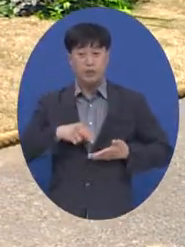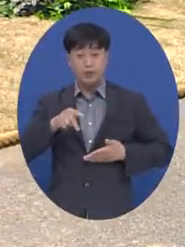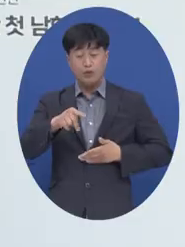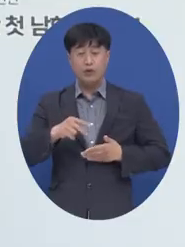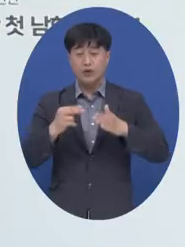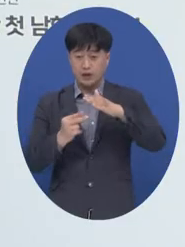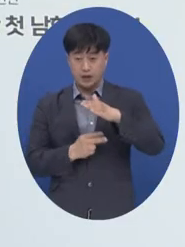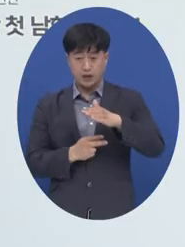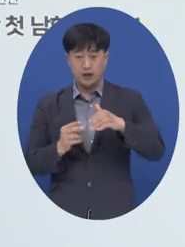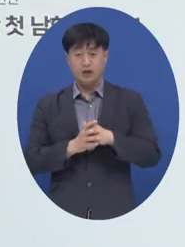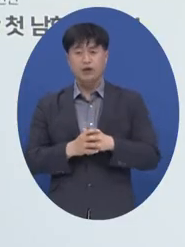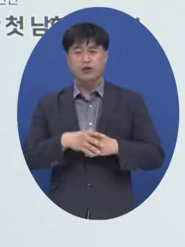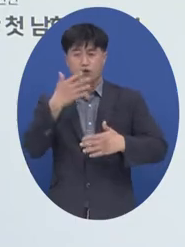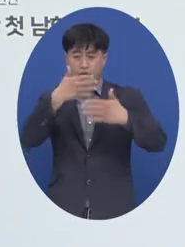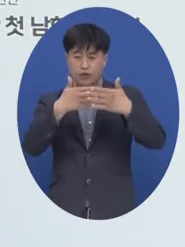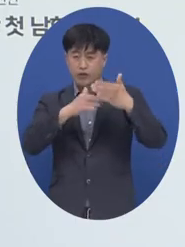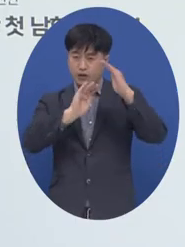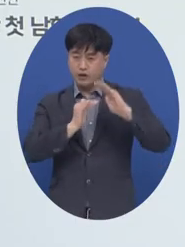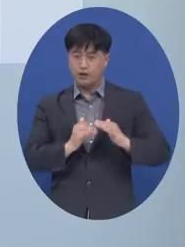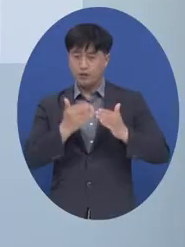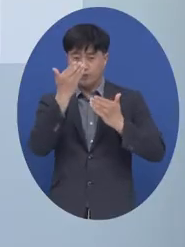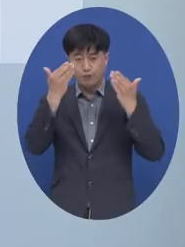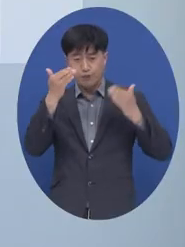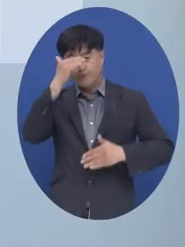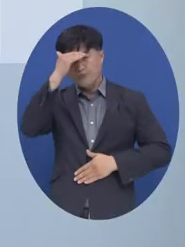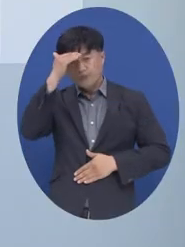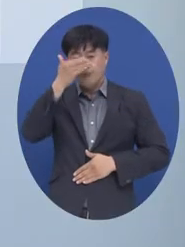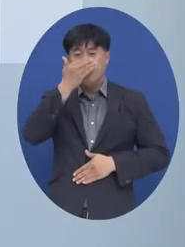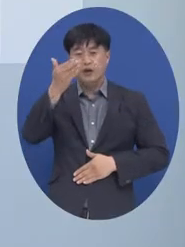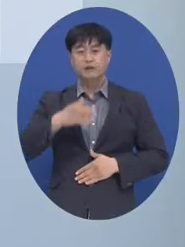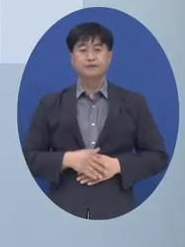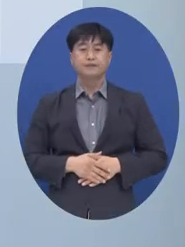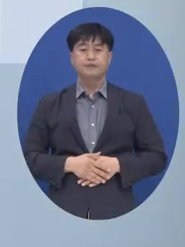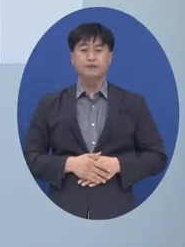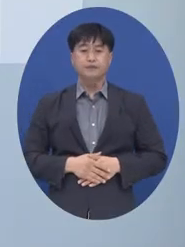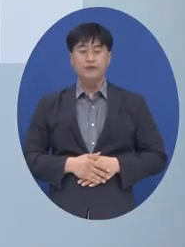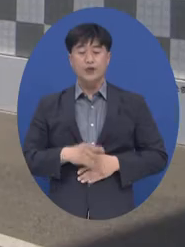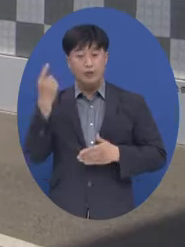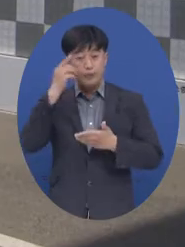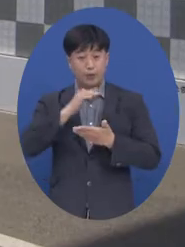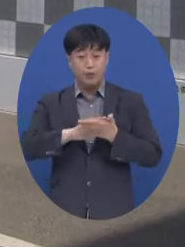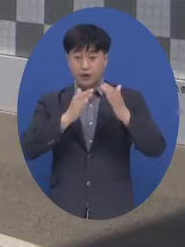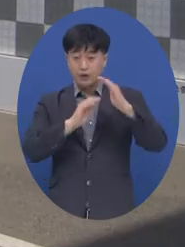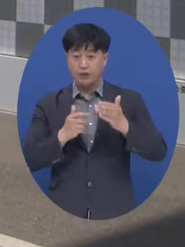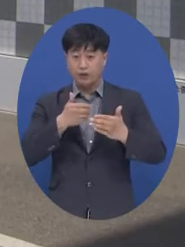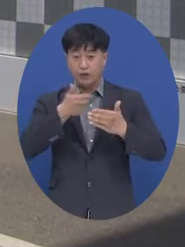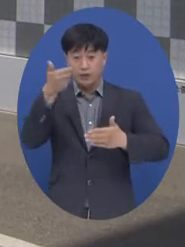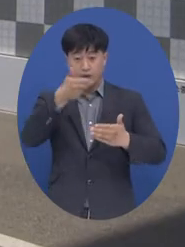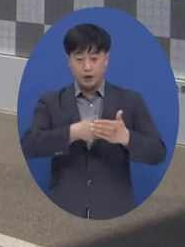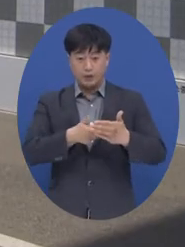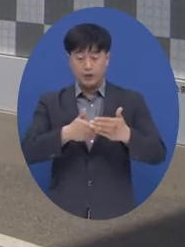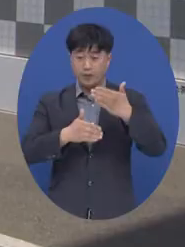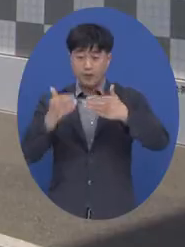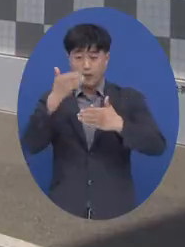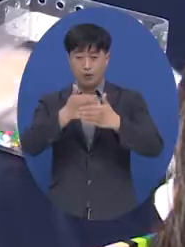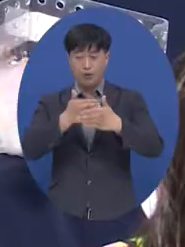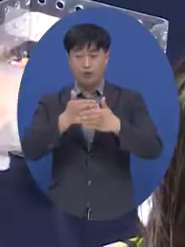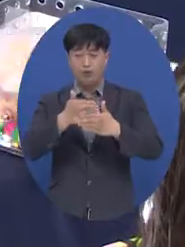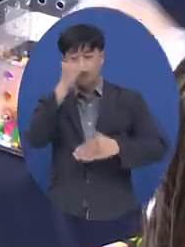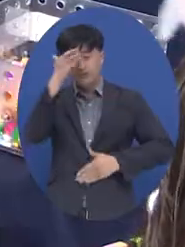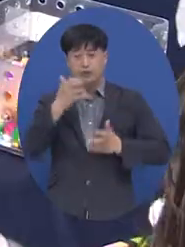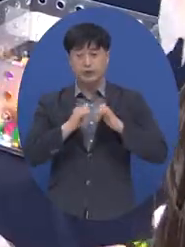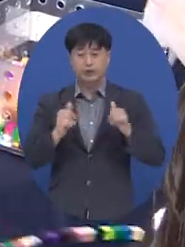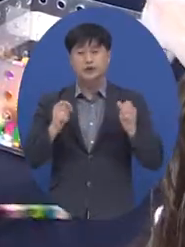모형과 남북정상회담 당시 영상자료 전시도 볼 수 있습니다 평화 메세지를 담은 이 벽은